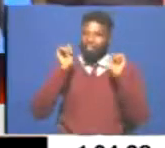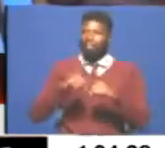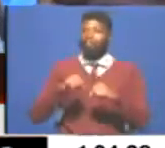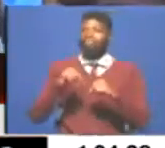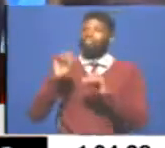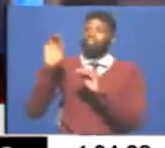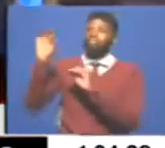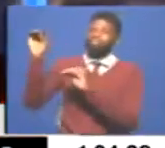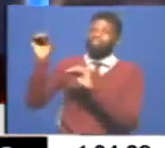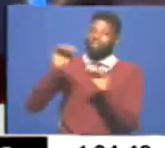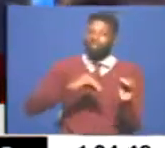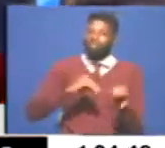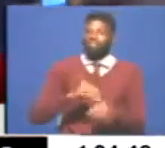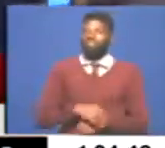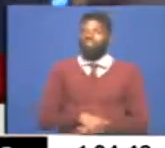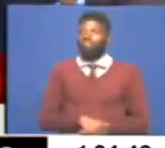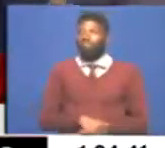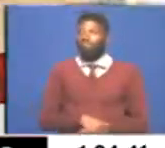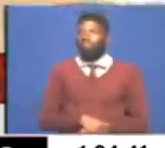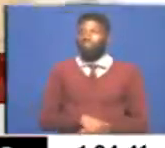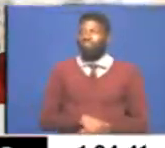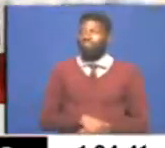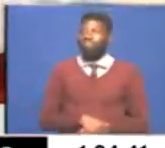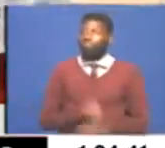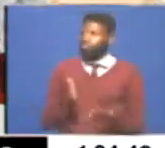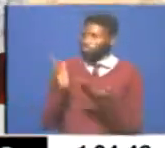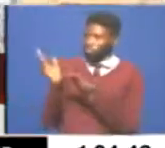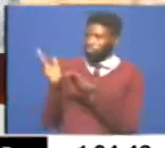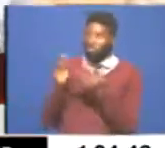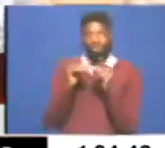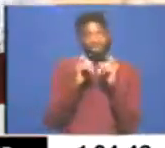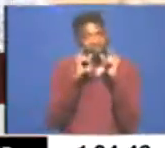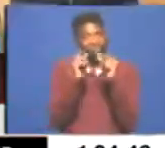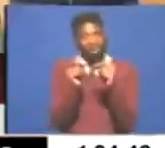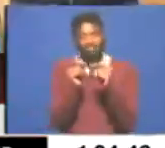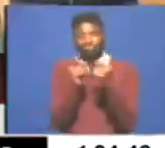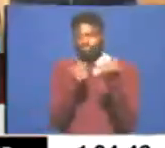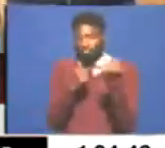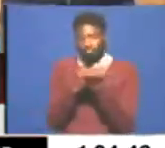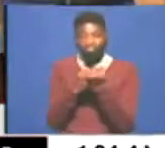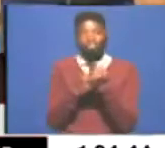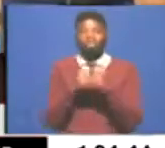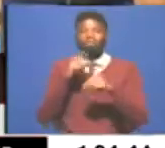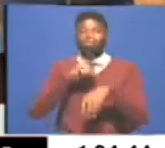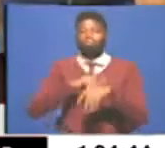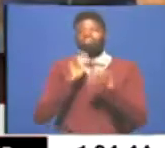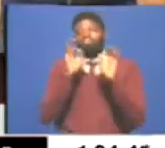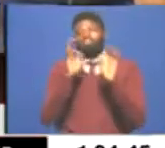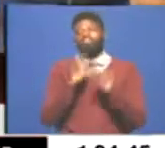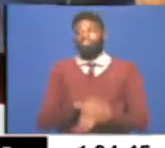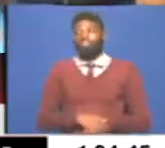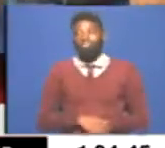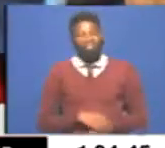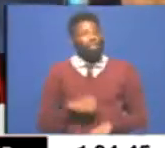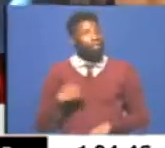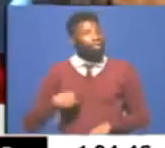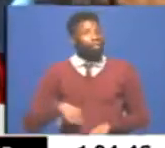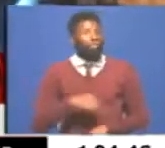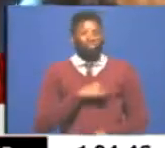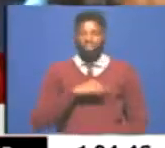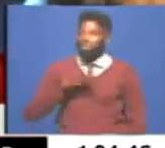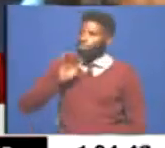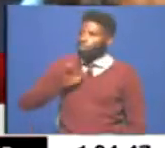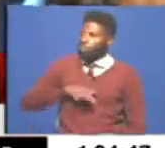beneficiaries welcomed the kind gesture of the engineer, saying it couldn't have come at a better time. Sisi kama wamama ndio tuna mzigo ya